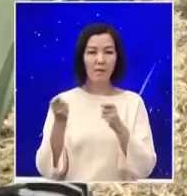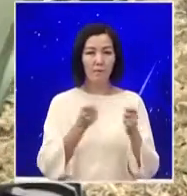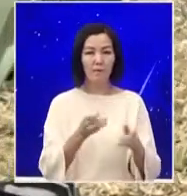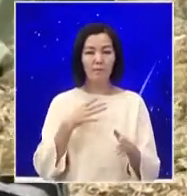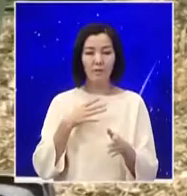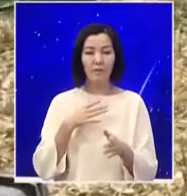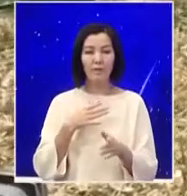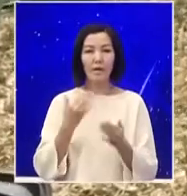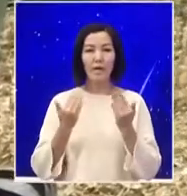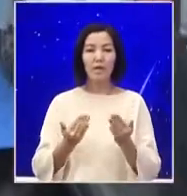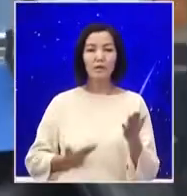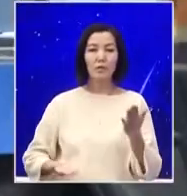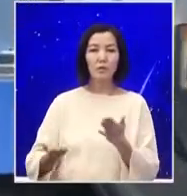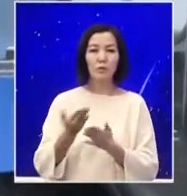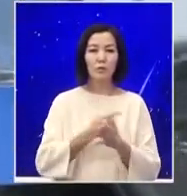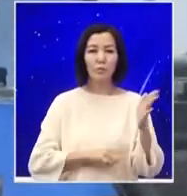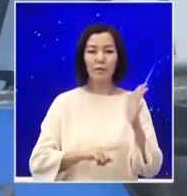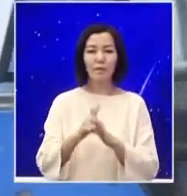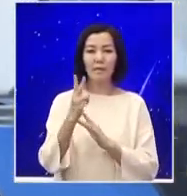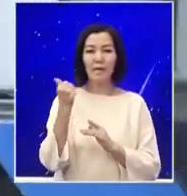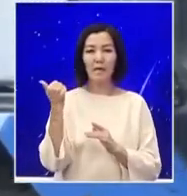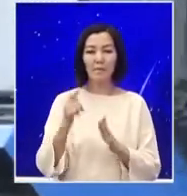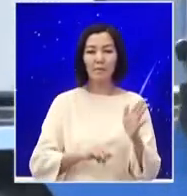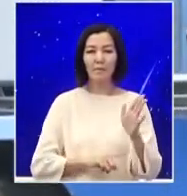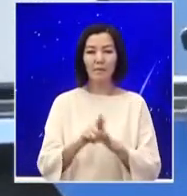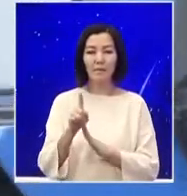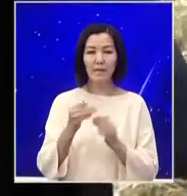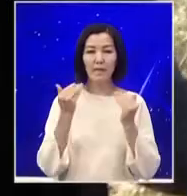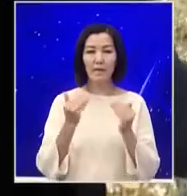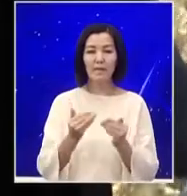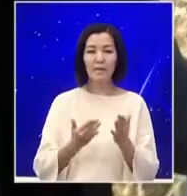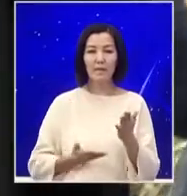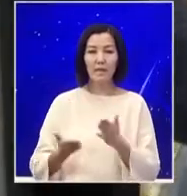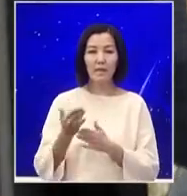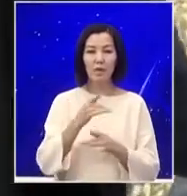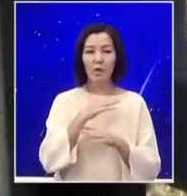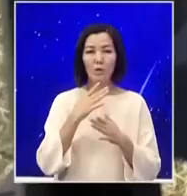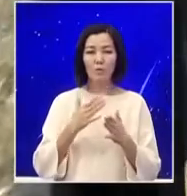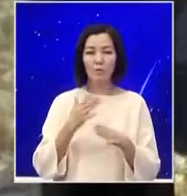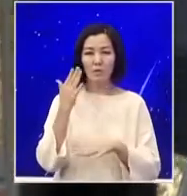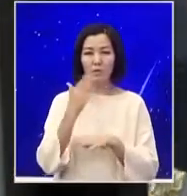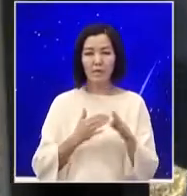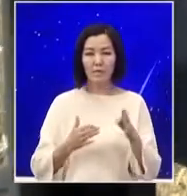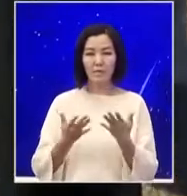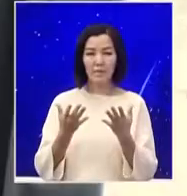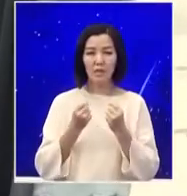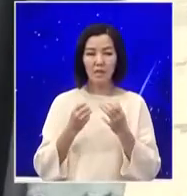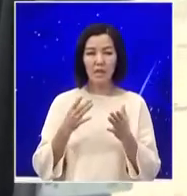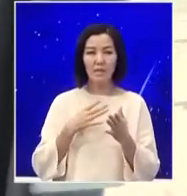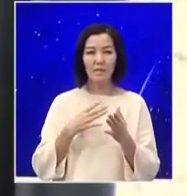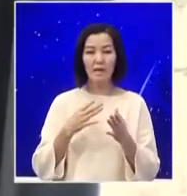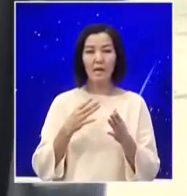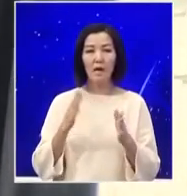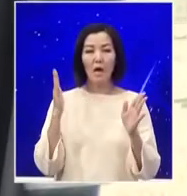жүгері жинау науқаны жүріп жатыр. Күзгі орақ 2-7 бұрын басталған. Қазір егістіктің жартысы жиналып бітті. Енді еңбеккерлер ауа